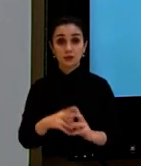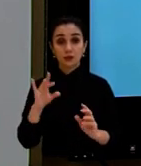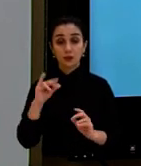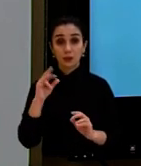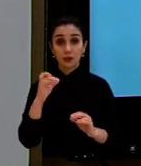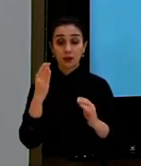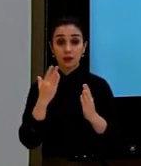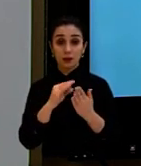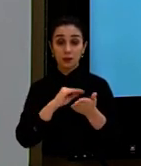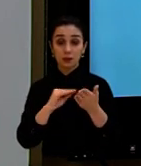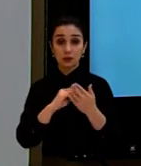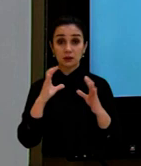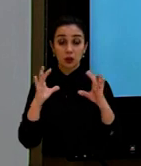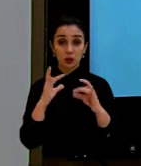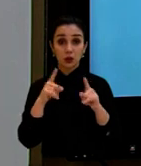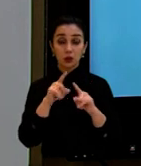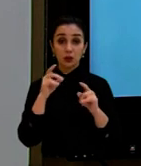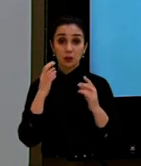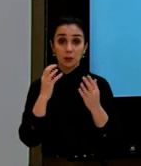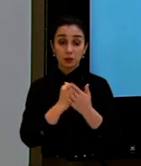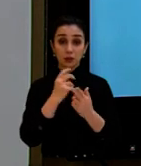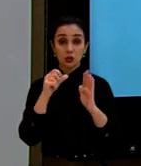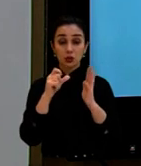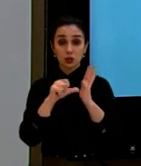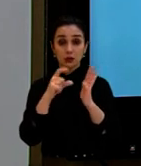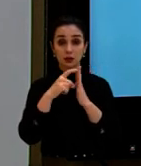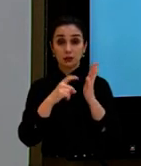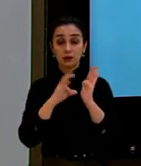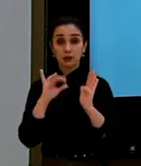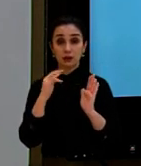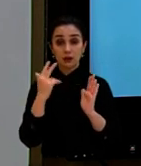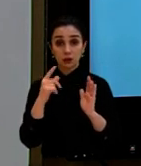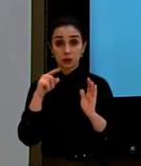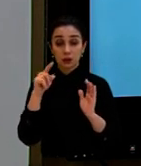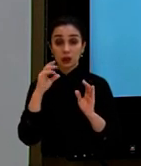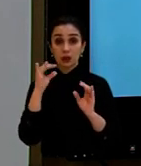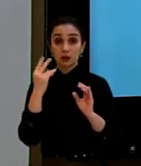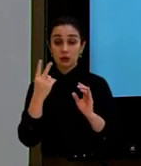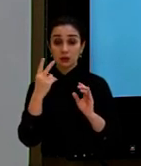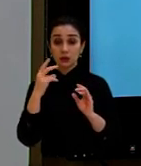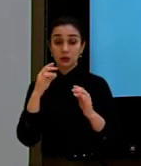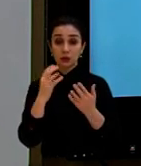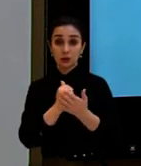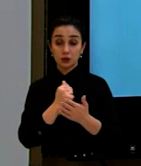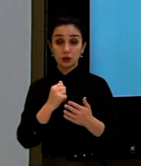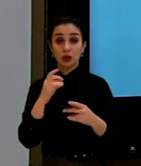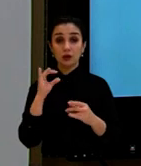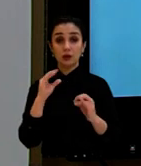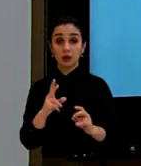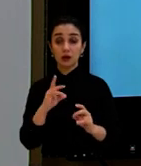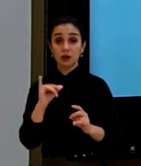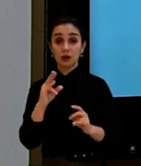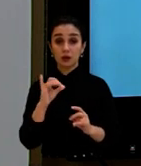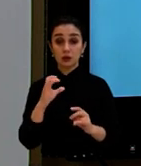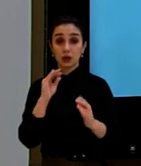Радиус описанной окружности находим по формуле 6 разделить на корень из 3. Получаем 2 корень из 3. Так как